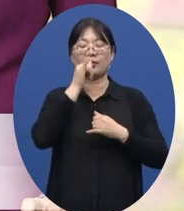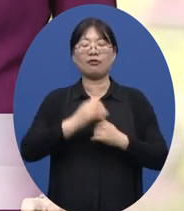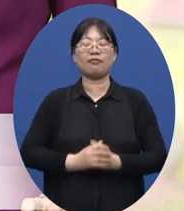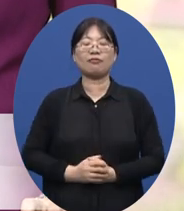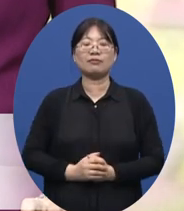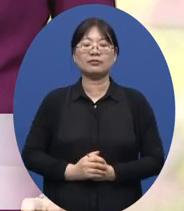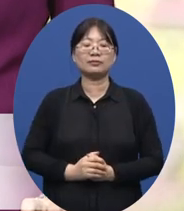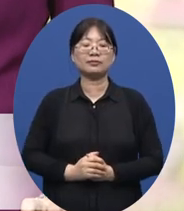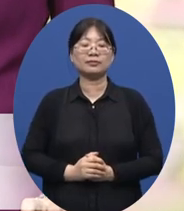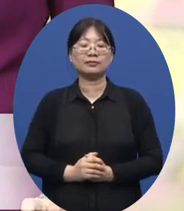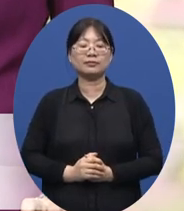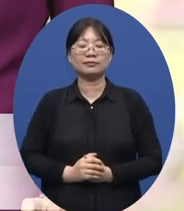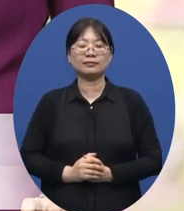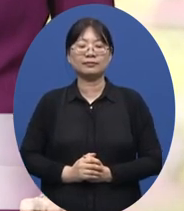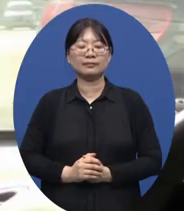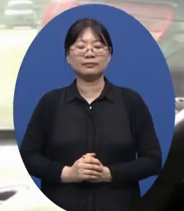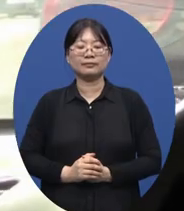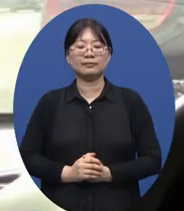최창순 기자의 보도입니다.